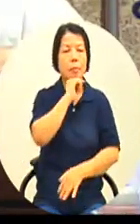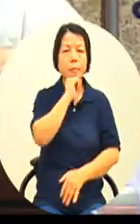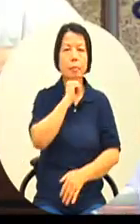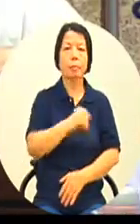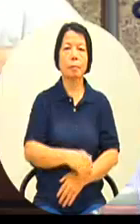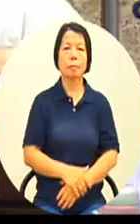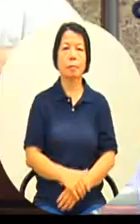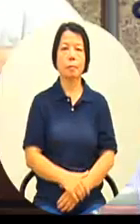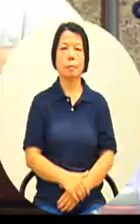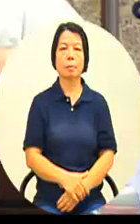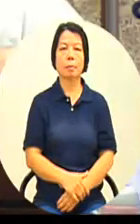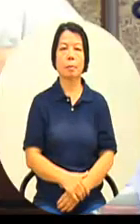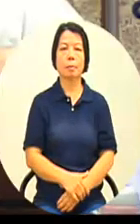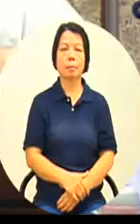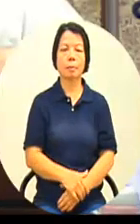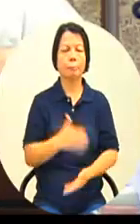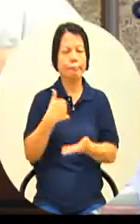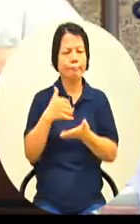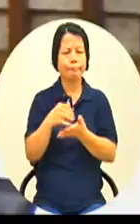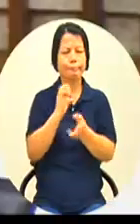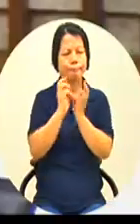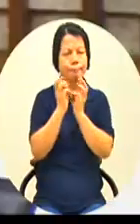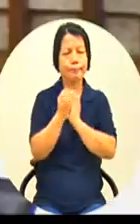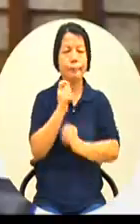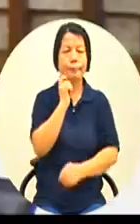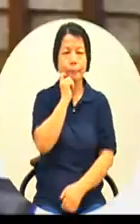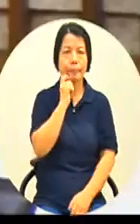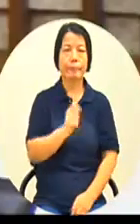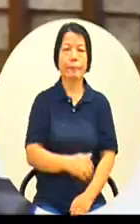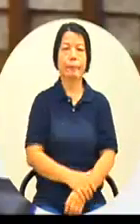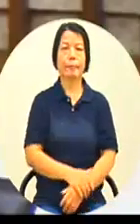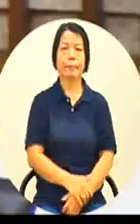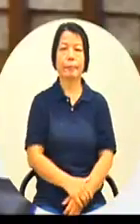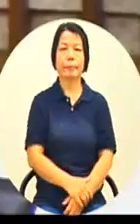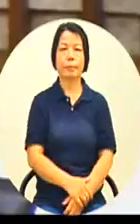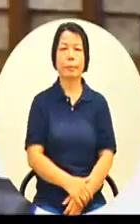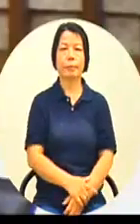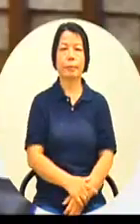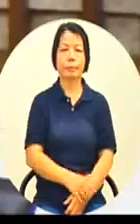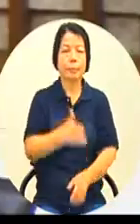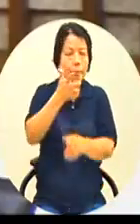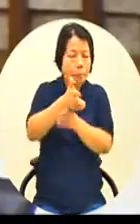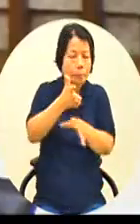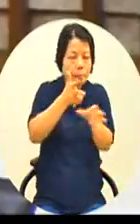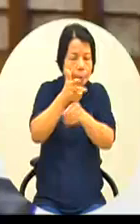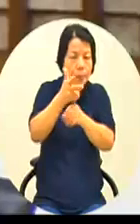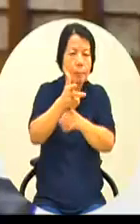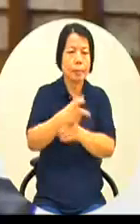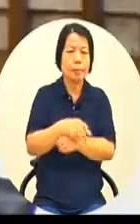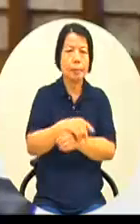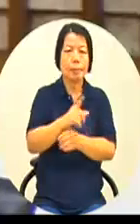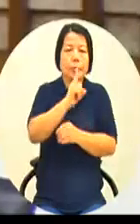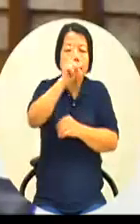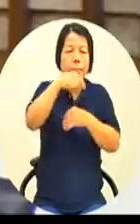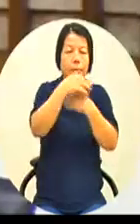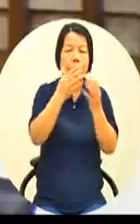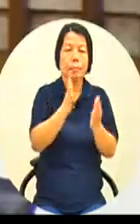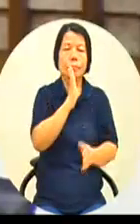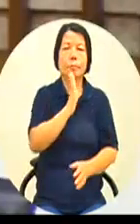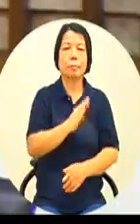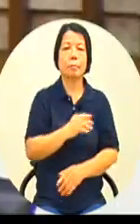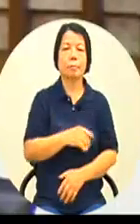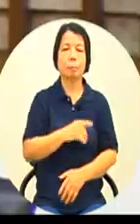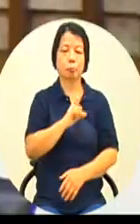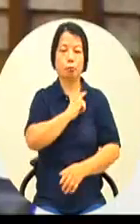吼， 无办 法去做这个统计。 你的自动举发，你嘛是有开刀嘛？为了你能斩到，为自动举发，那唔知